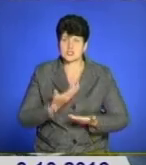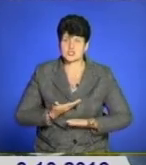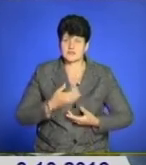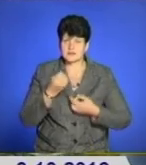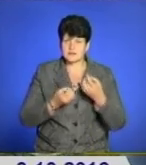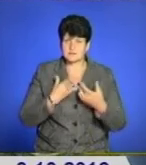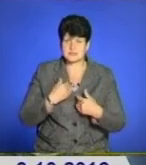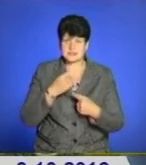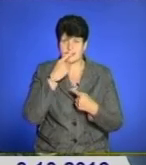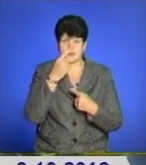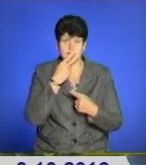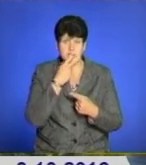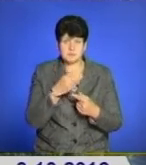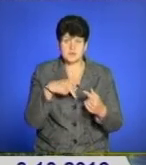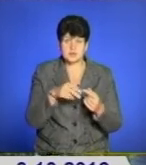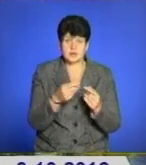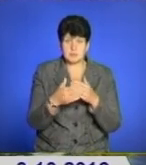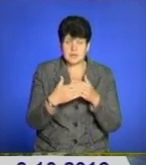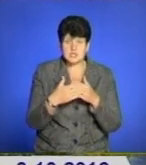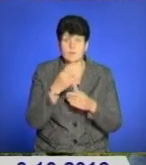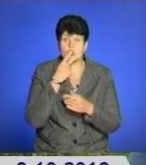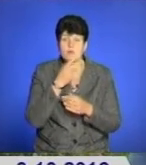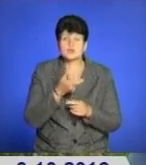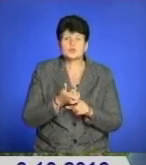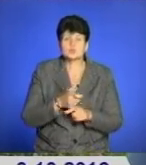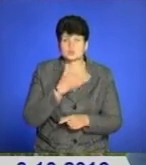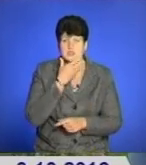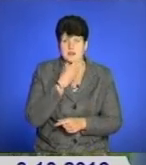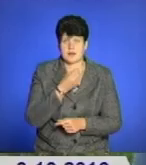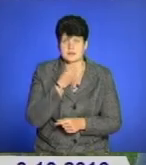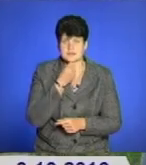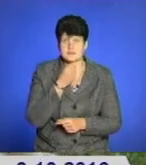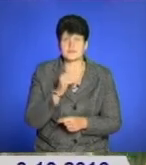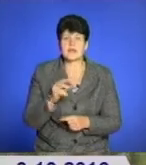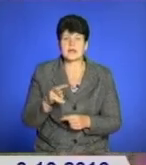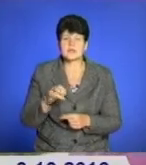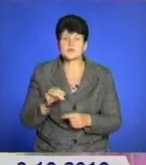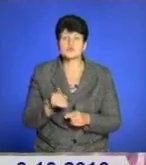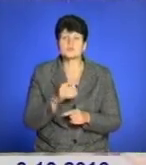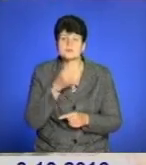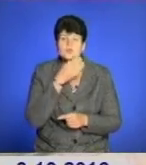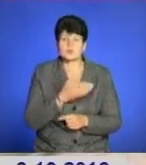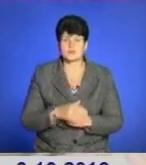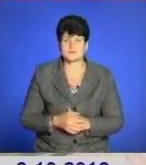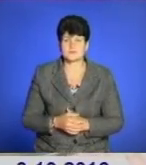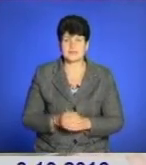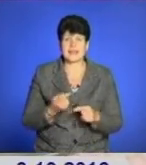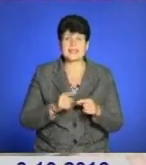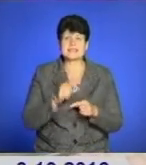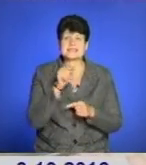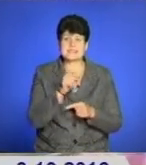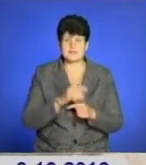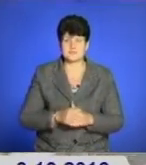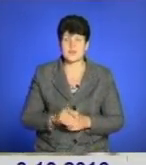квітів. Ми здалека навіть не бачили, підійшли ближче, то побачили, що дуже красиво. Лізуня, тобі що саме більше сподобалось? Це. А